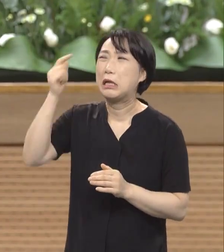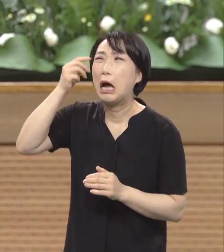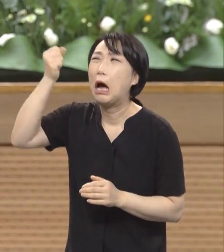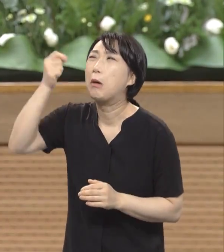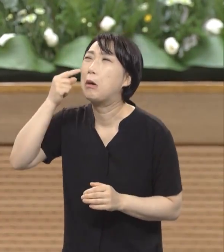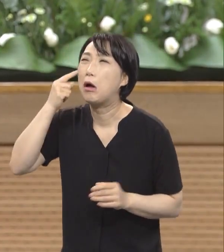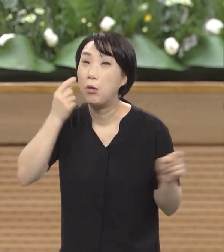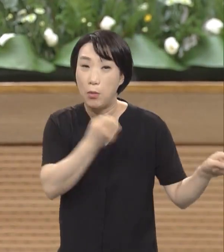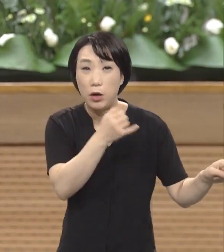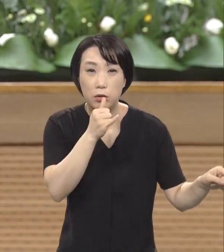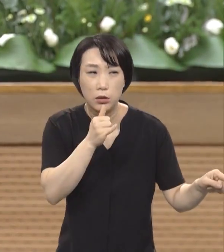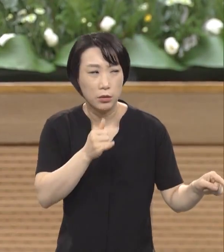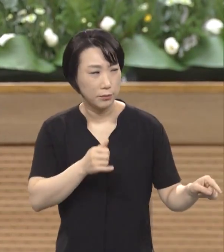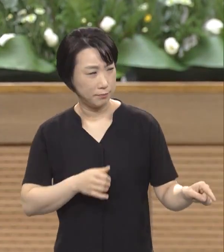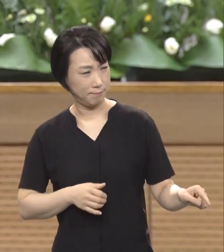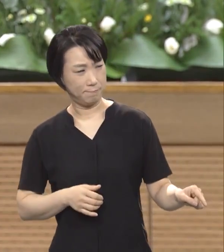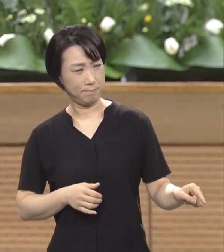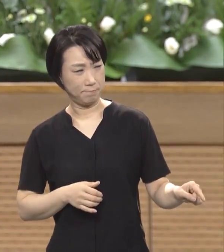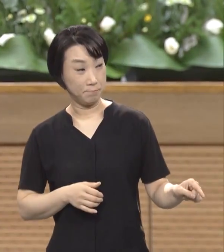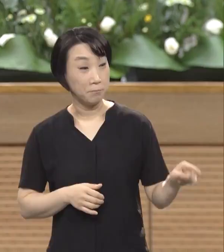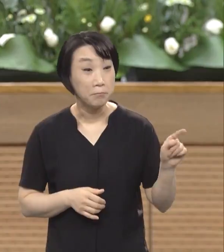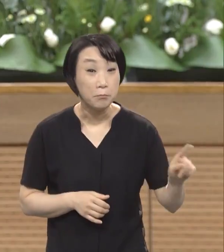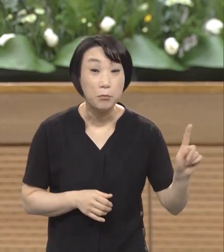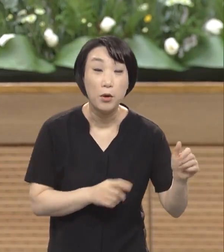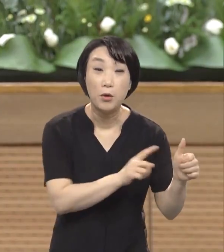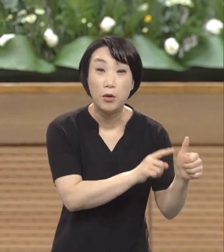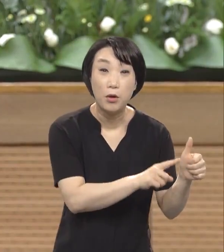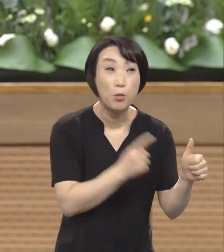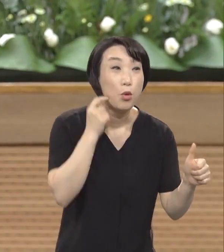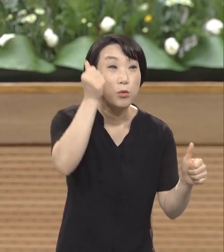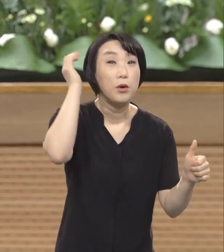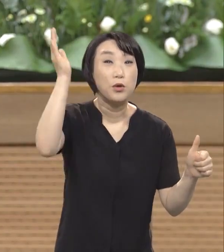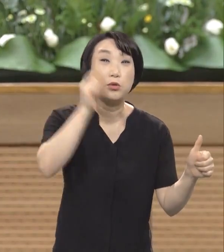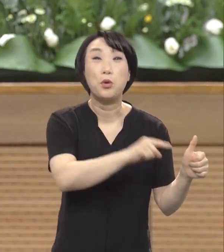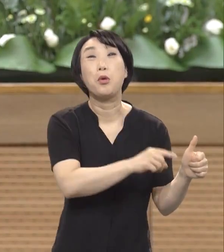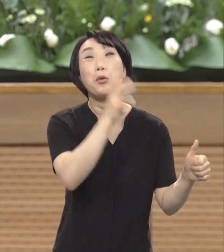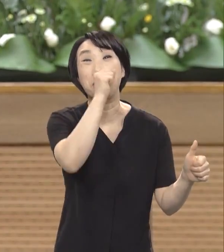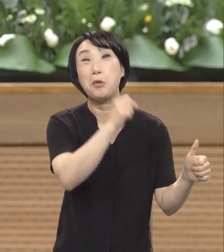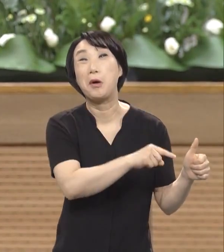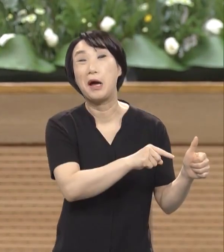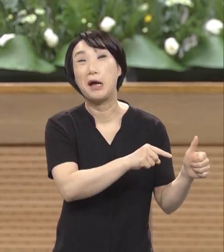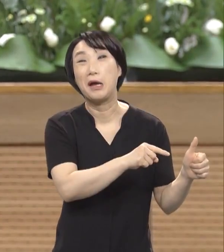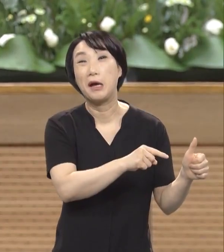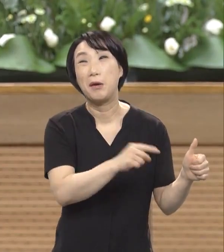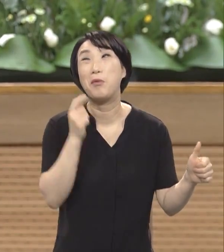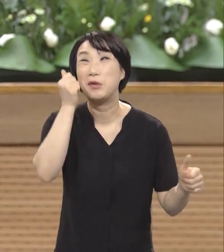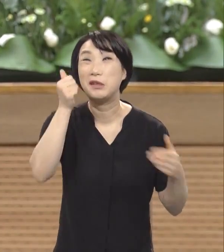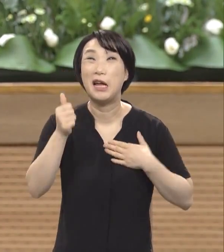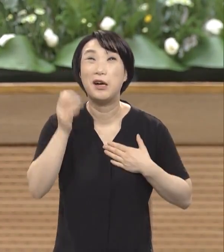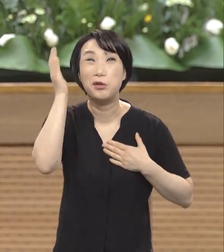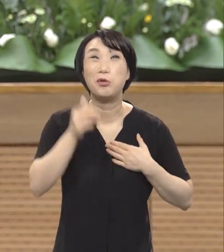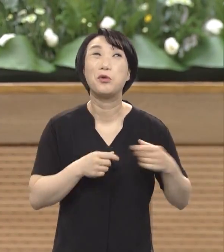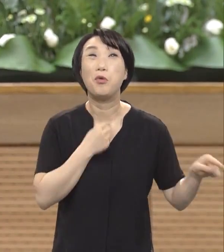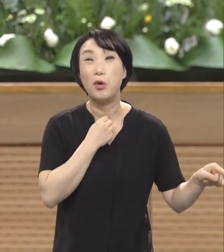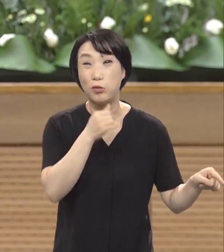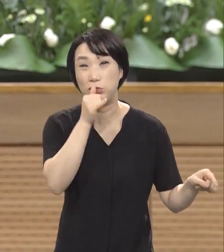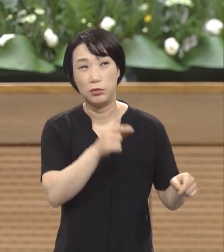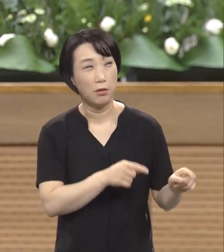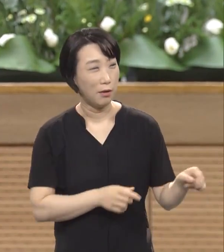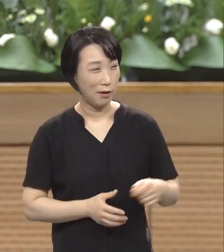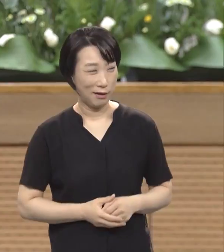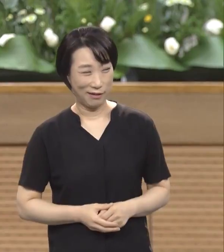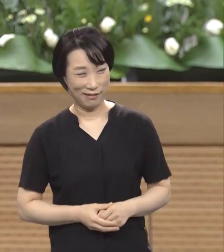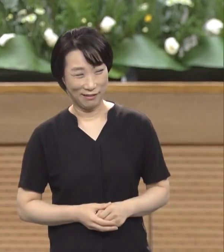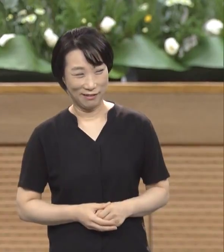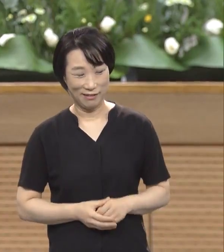근데 그 사람도 담임 목사 설교를 좋아서 담임 목사 뭐 하라고 하지.